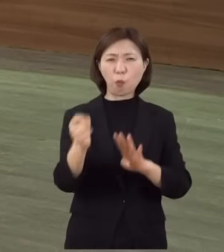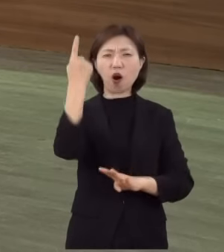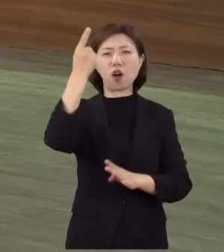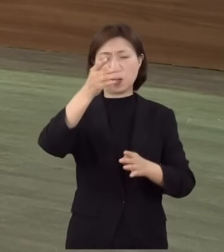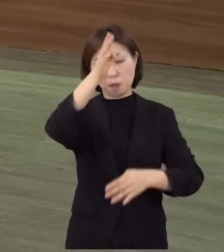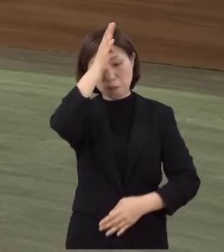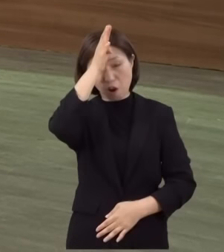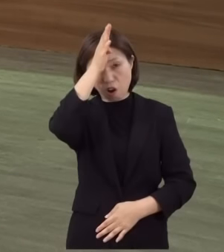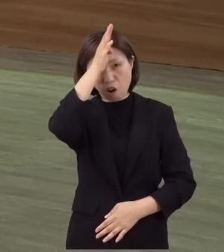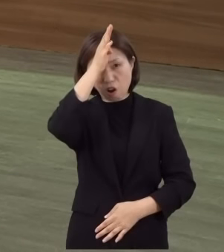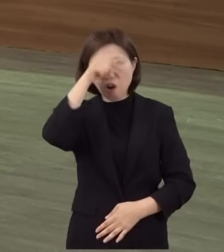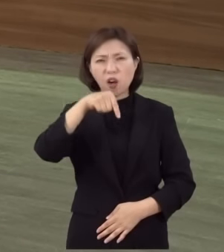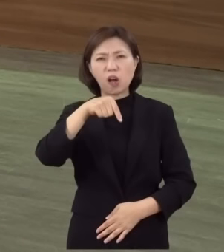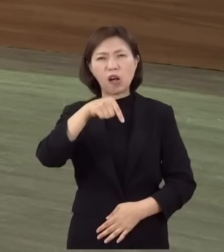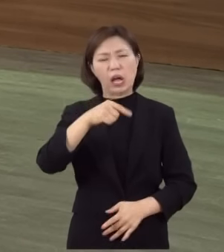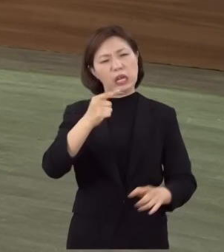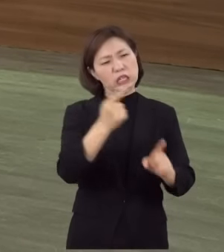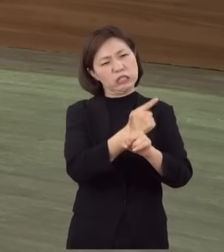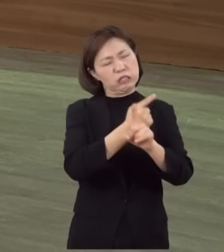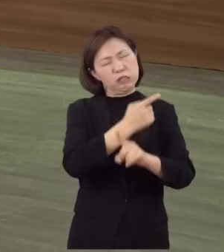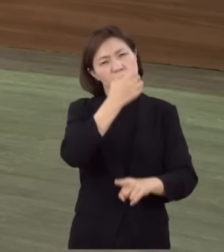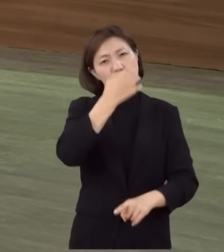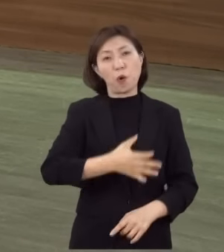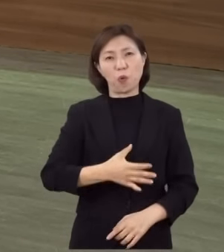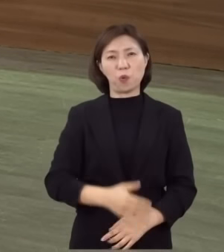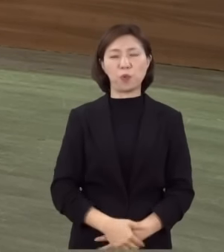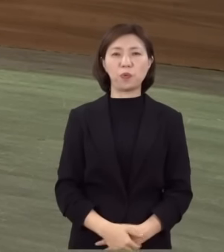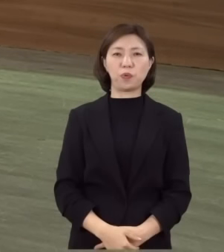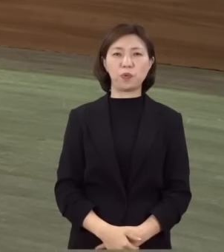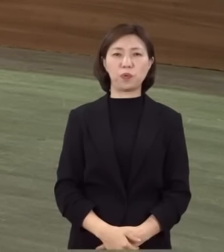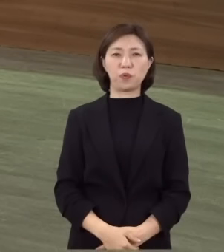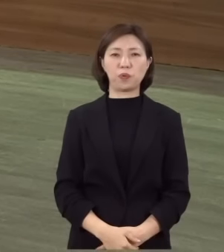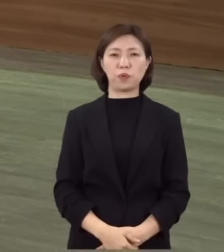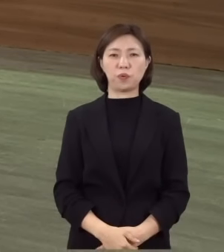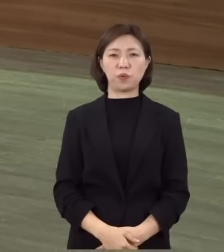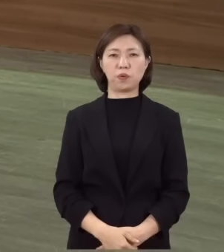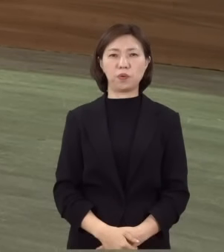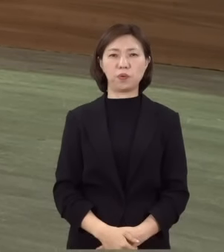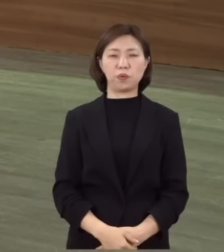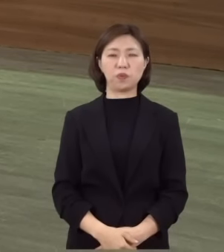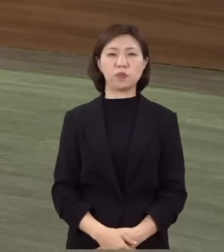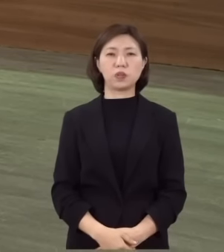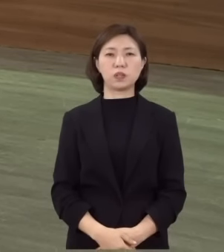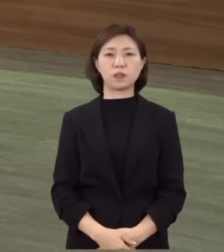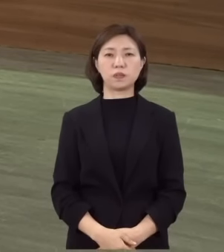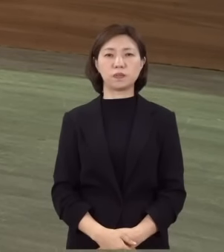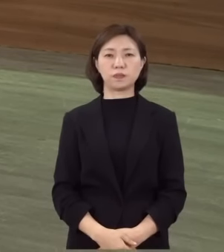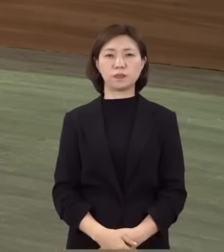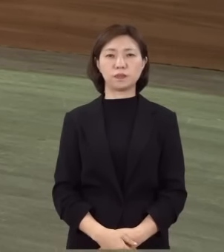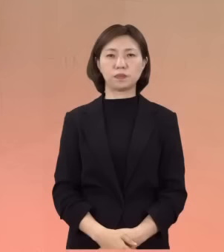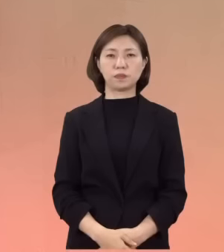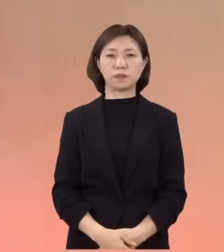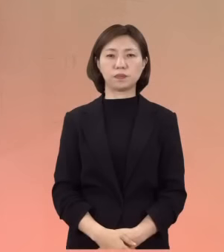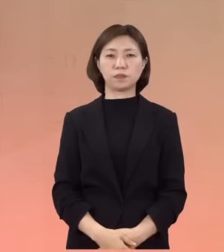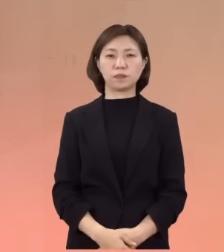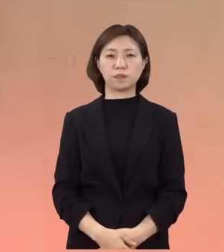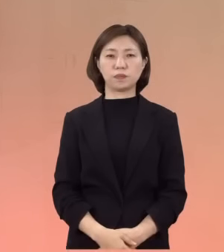업은 치료하기가 쉽지가 않구나 라는 이야기를